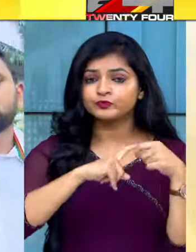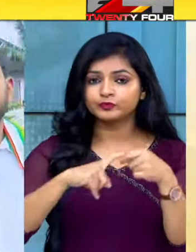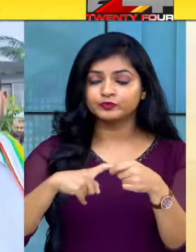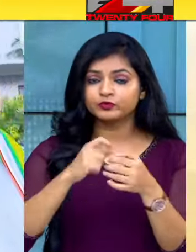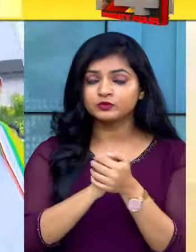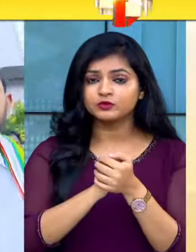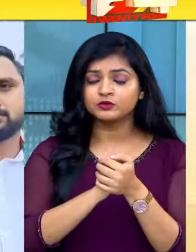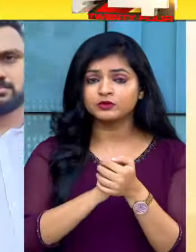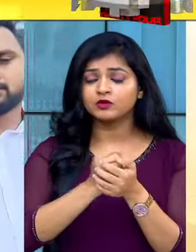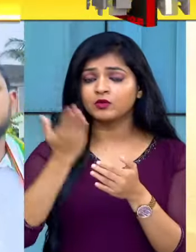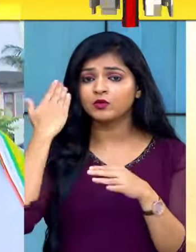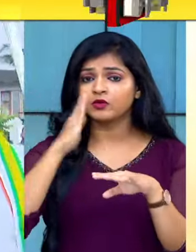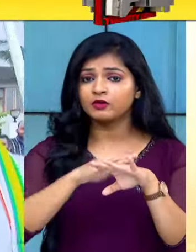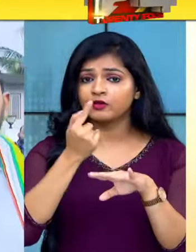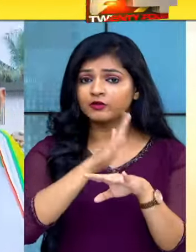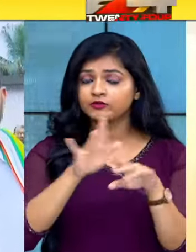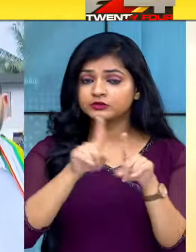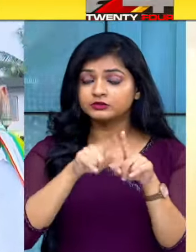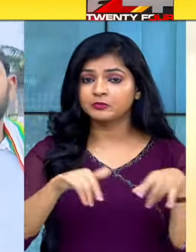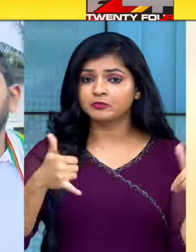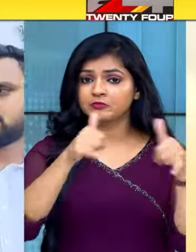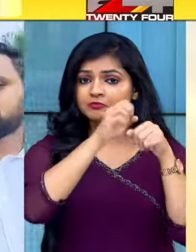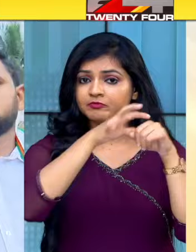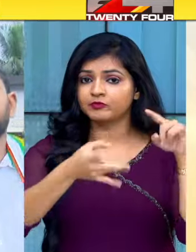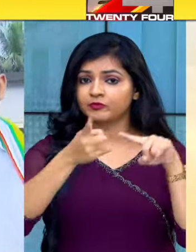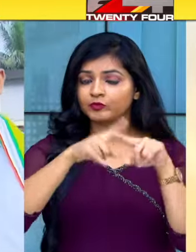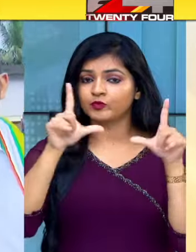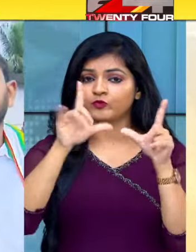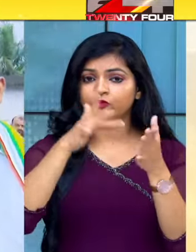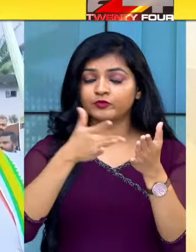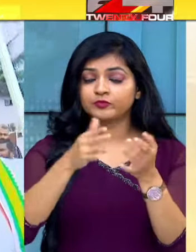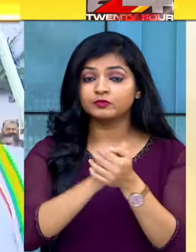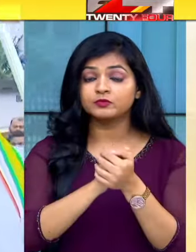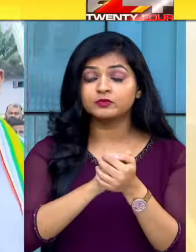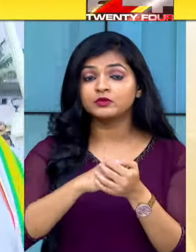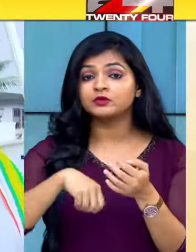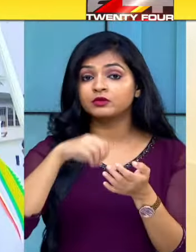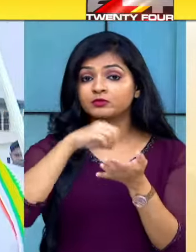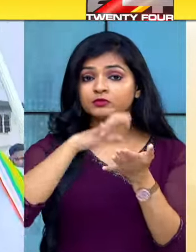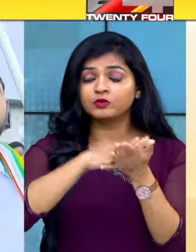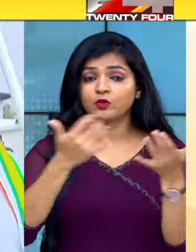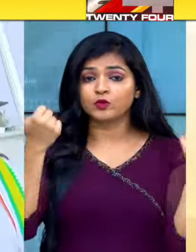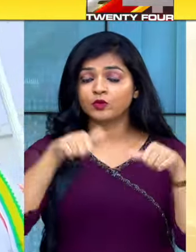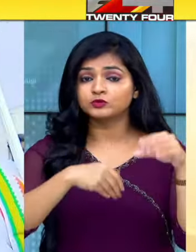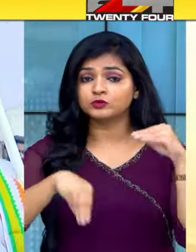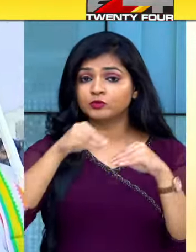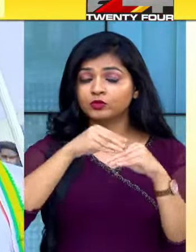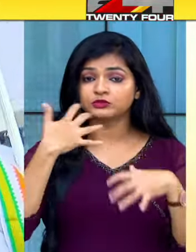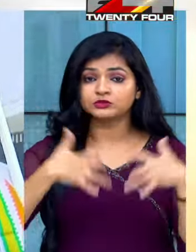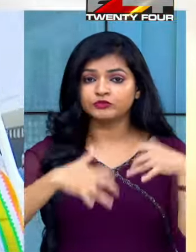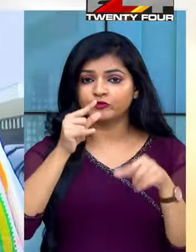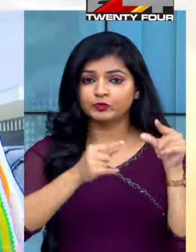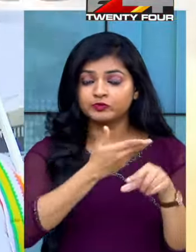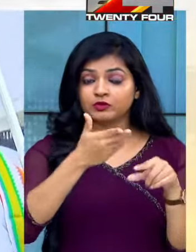പ്രകൃതി ദുരന്തമാണ് മുണ്ടക്കയിലും ചൂരൽമലയിലും ഉണ്ടായത്. പ്രകൃതി പരമാവധി ദ്രോഹിച്ച മനുഷ്യരെ സർക്കാരുകൾ ദ്രോഹിക്കുക എന്ന്